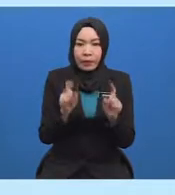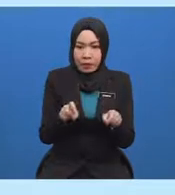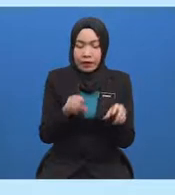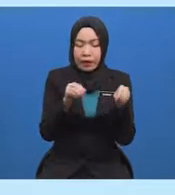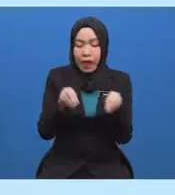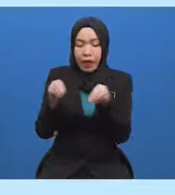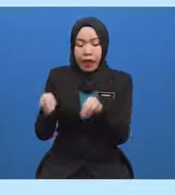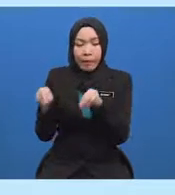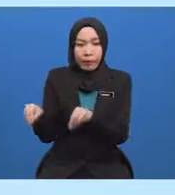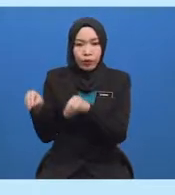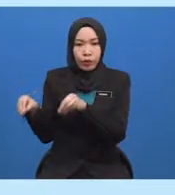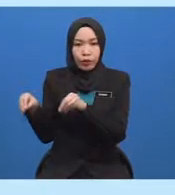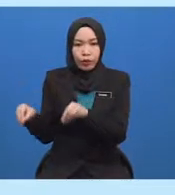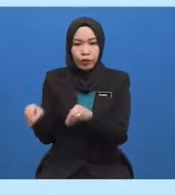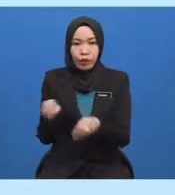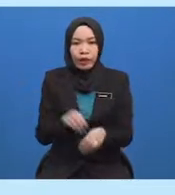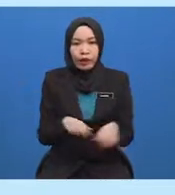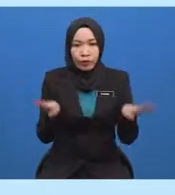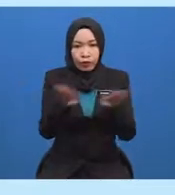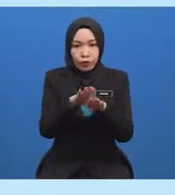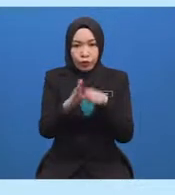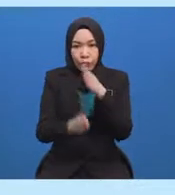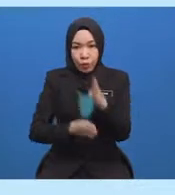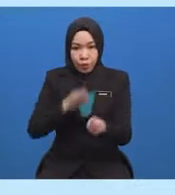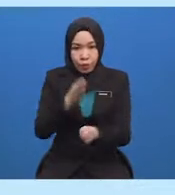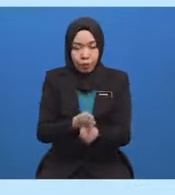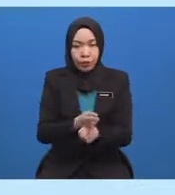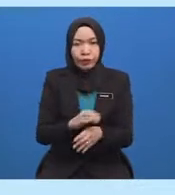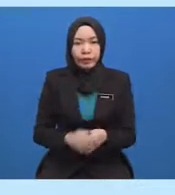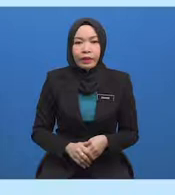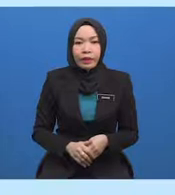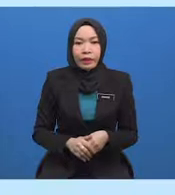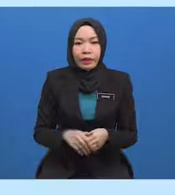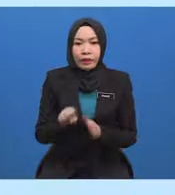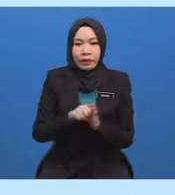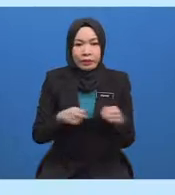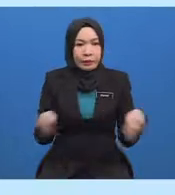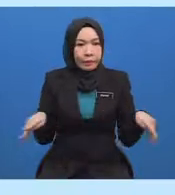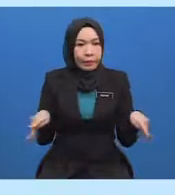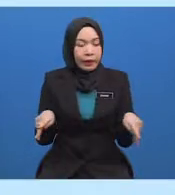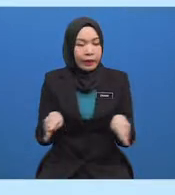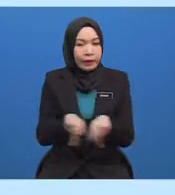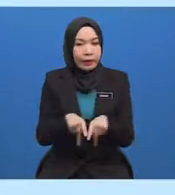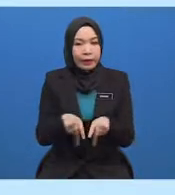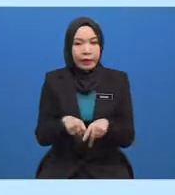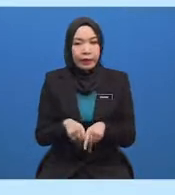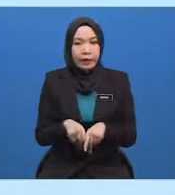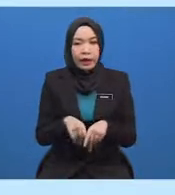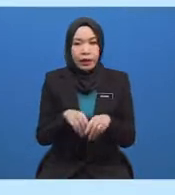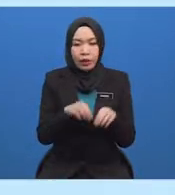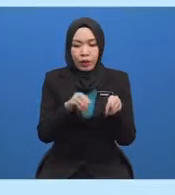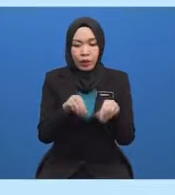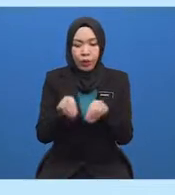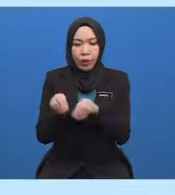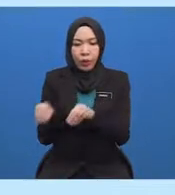bumi di curriculum Bukit tanaman seperti rumput dan ke kacang akan membantu menstabilkan